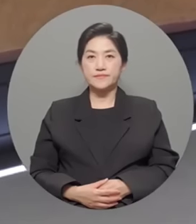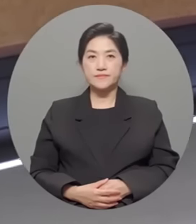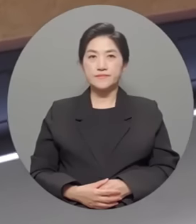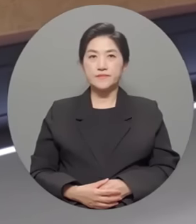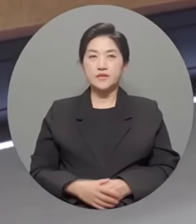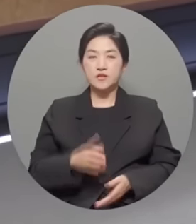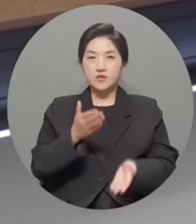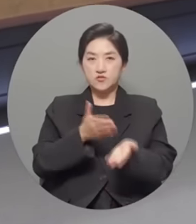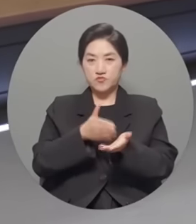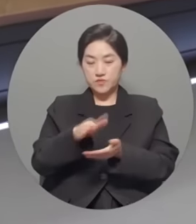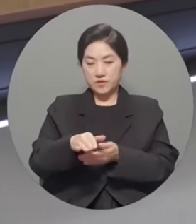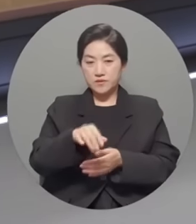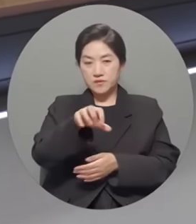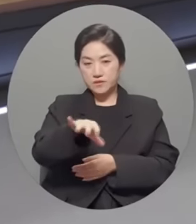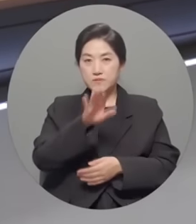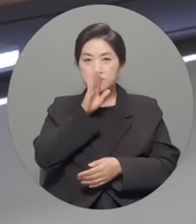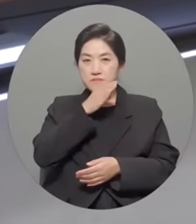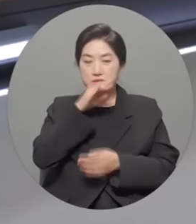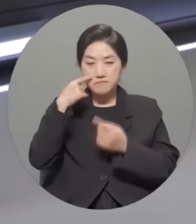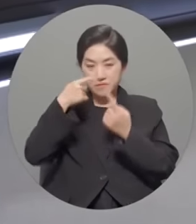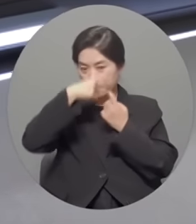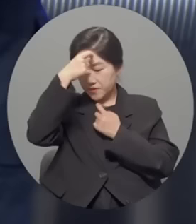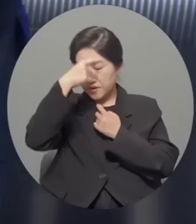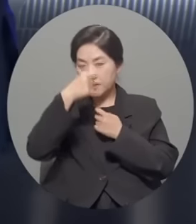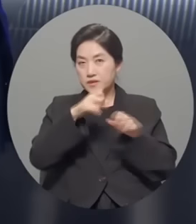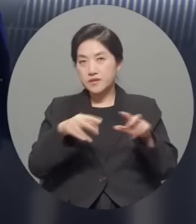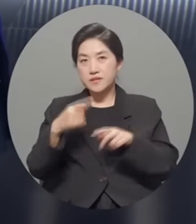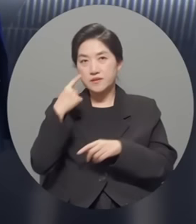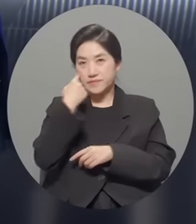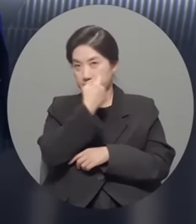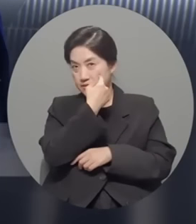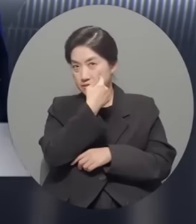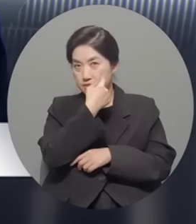뉴스 현장에서 사실을 확인하는 현장 검증입니다.